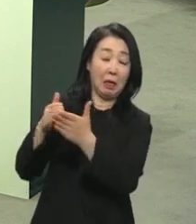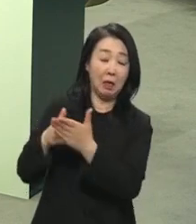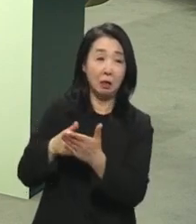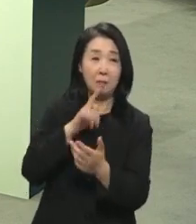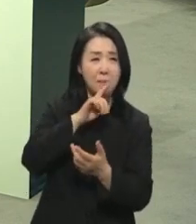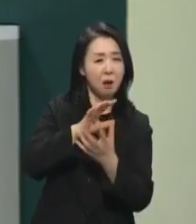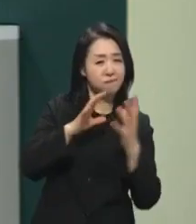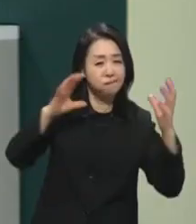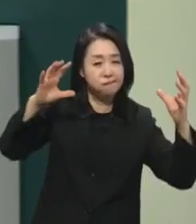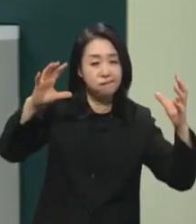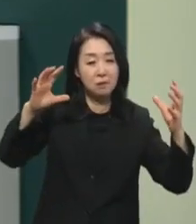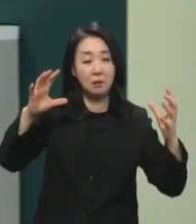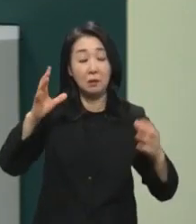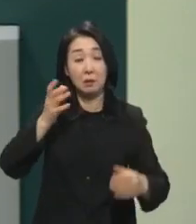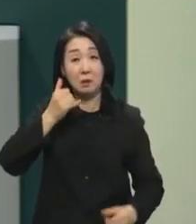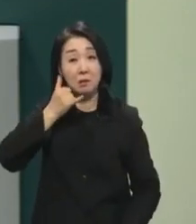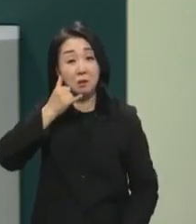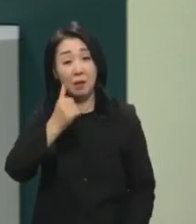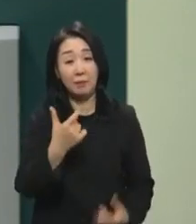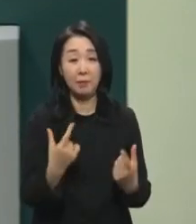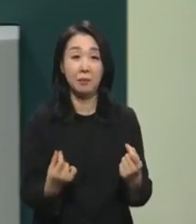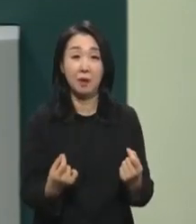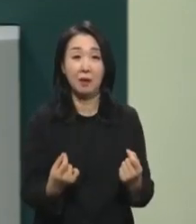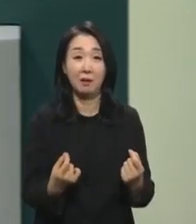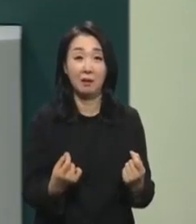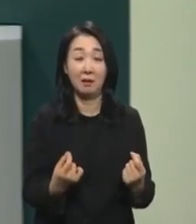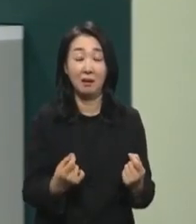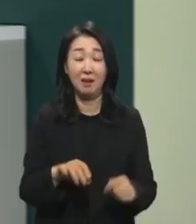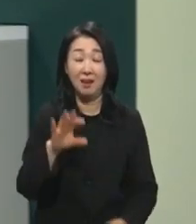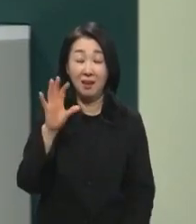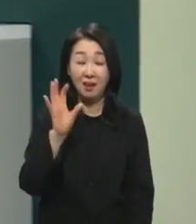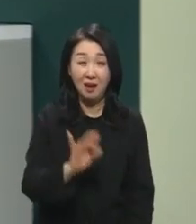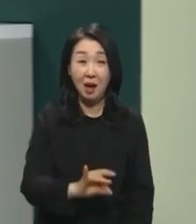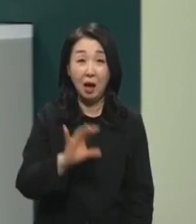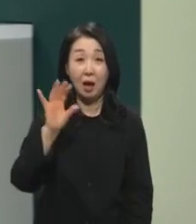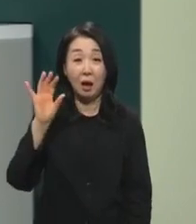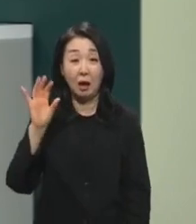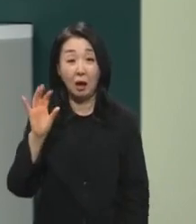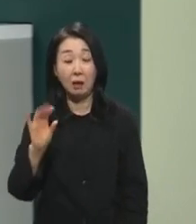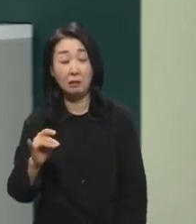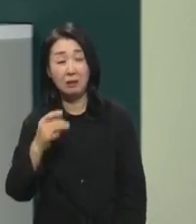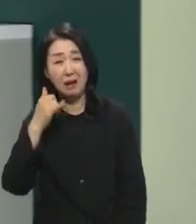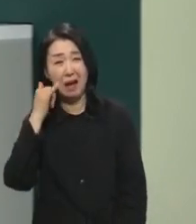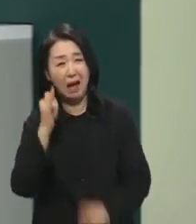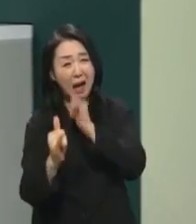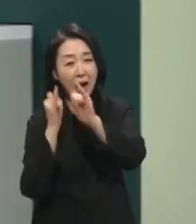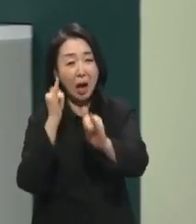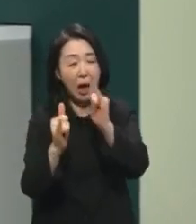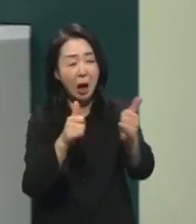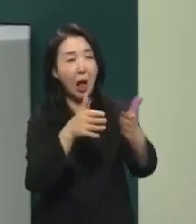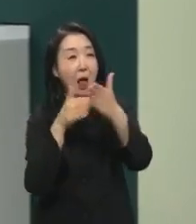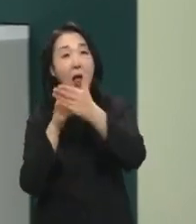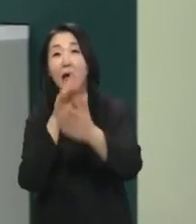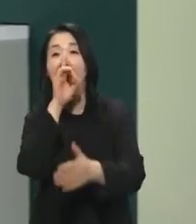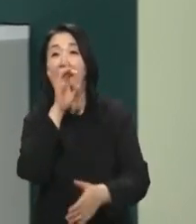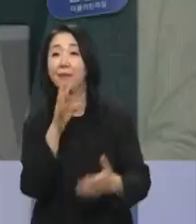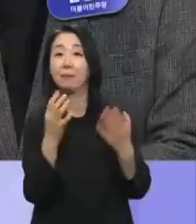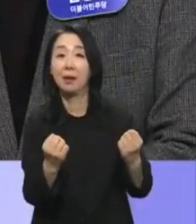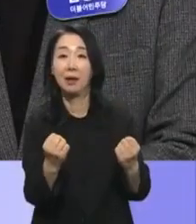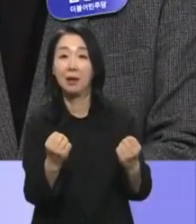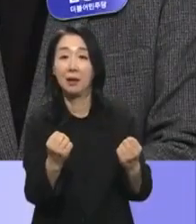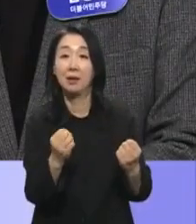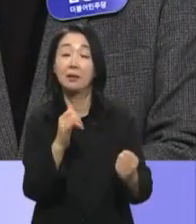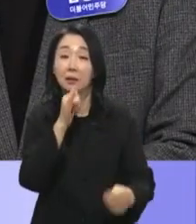그리고 전화 통신도 마찬가지로 저런 경우가 가끔씩 불이 나거나 하면 전화가 먹통이 되는 경우도 있지 않습니까 그러니까 이런